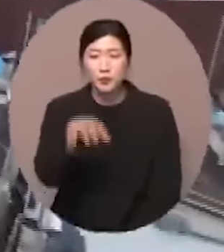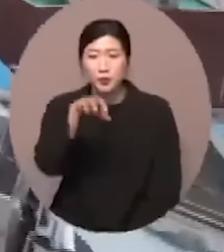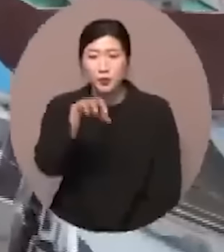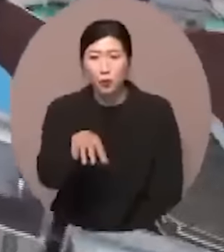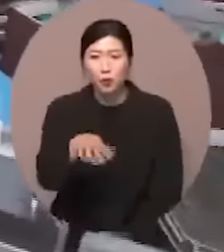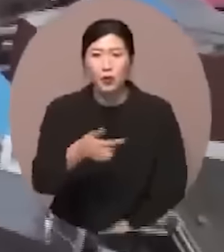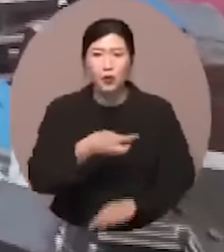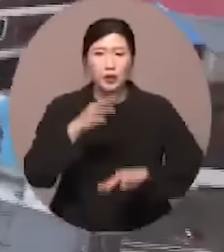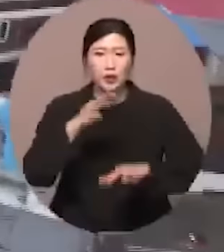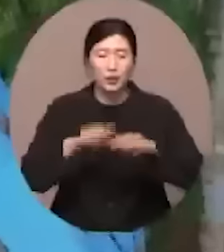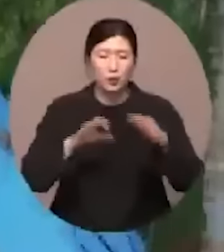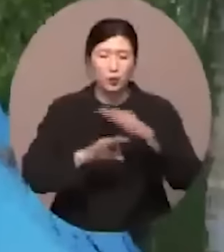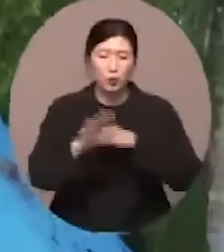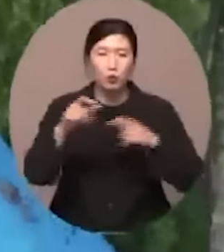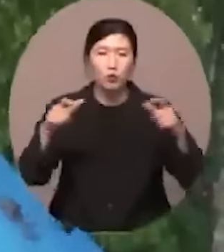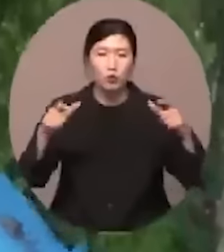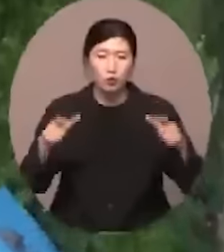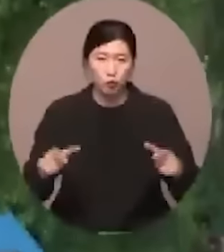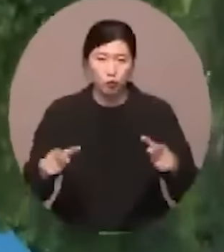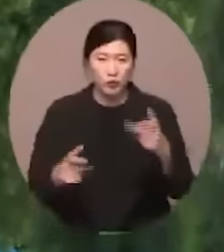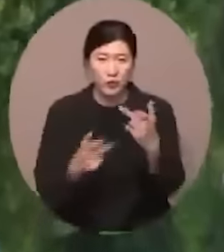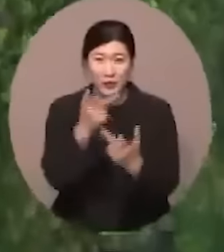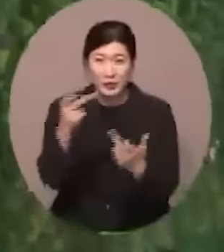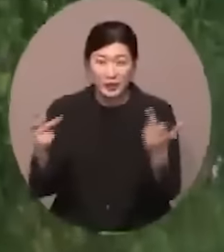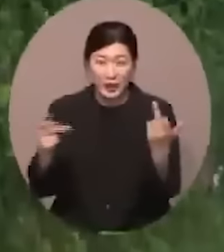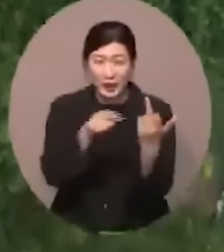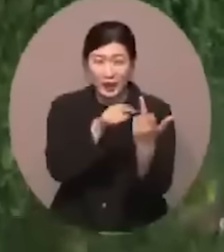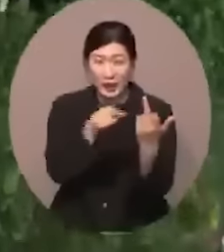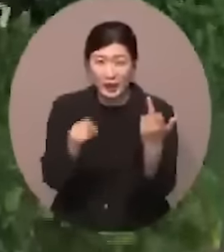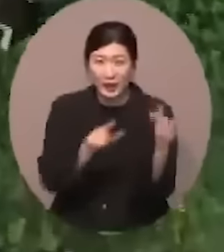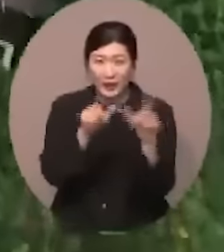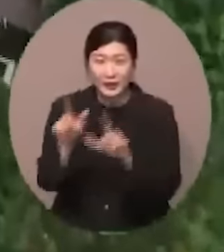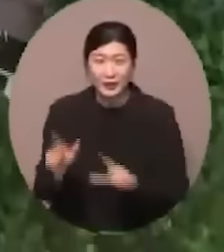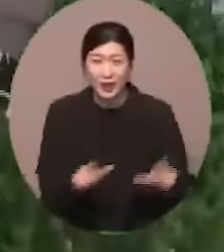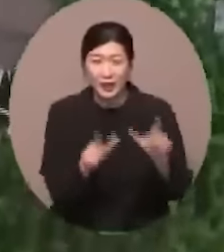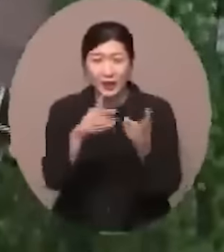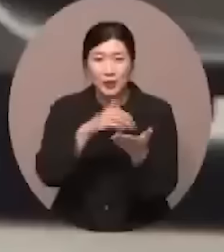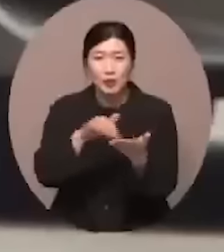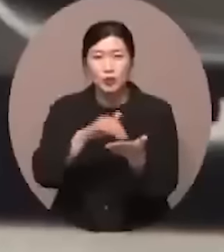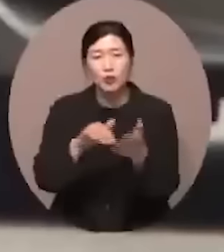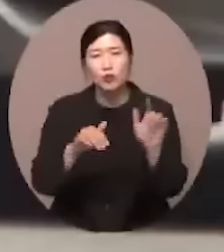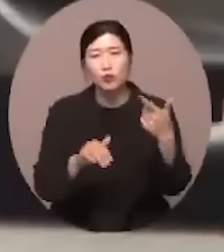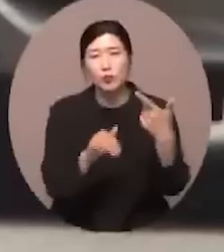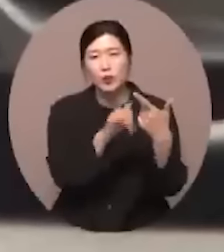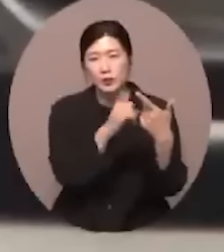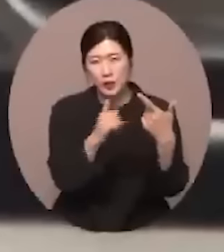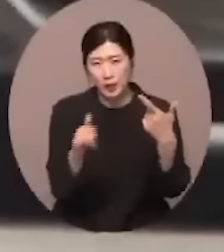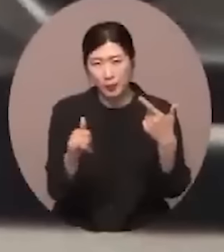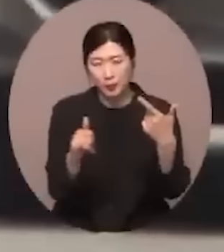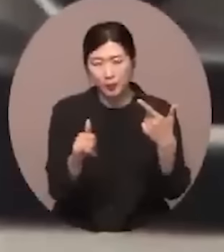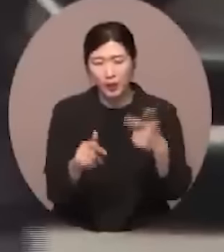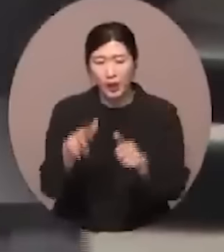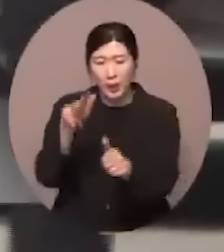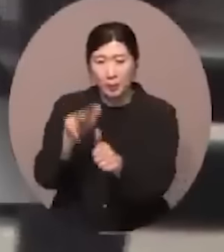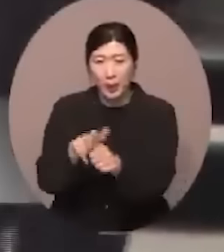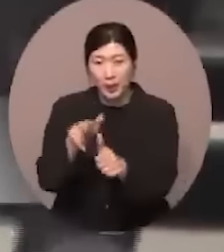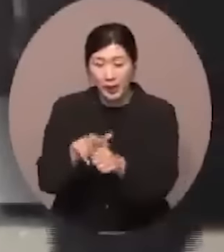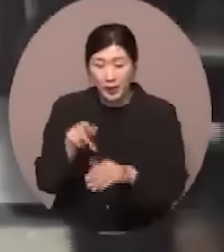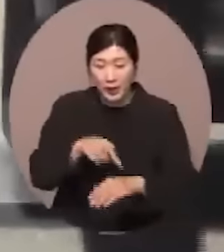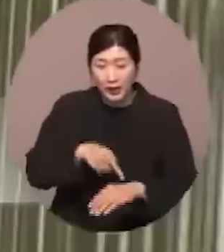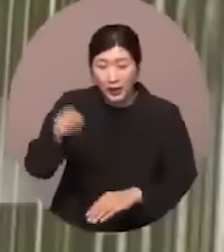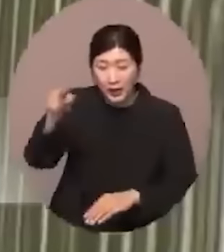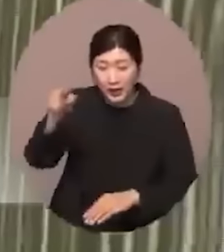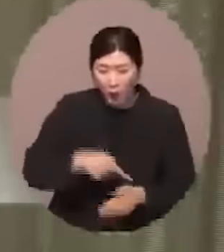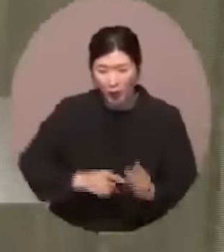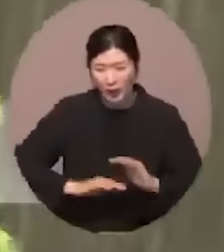대전 동구에 있는 한 마을, 해발 100m 언덕배기에 주민 600명 정도가 삽니다. 가까운 마트에서 장을 보려면